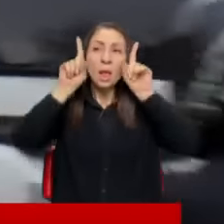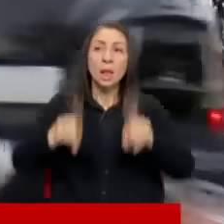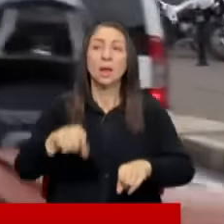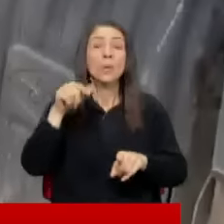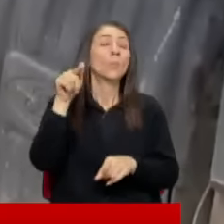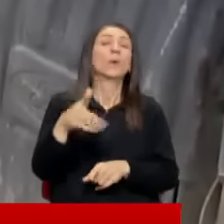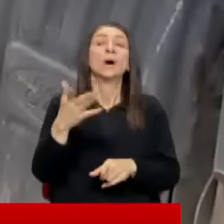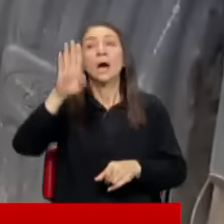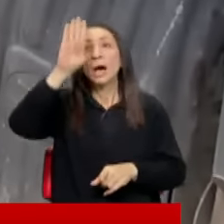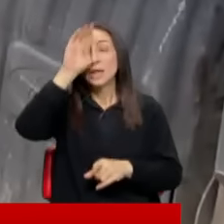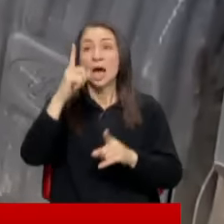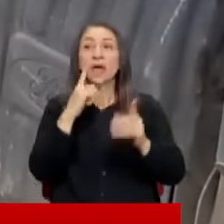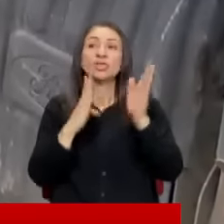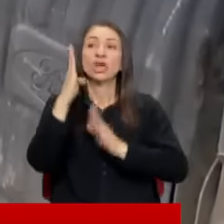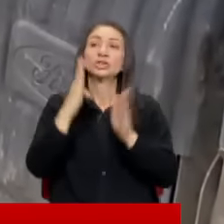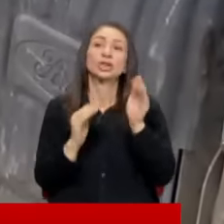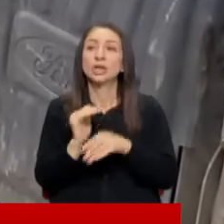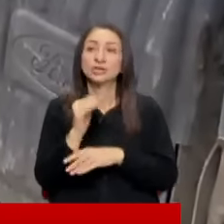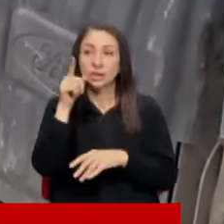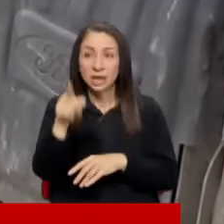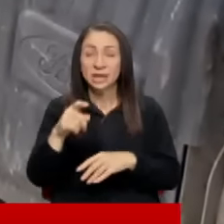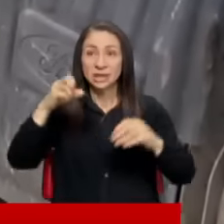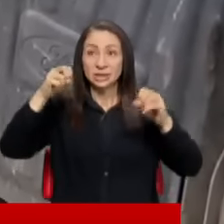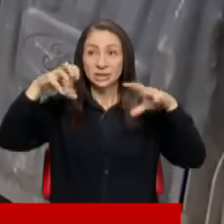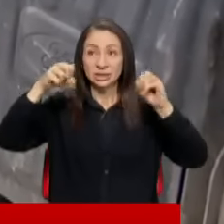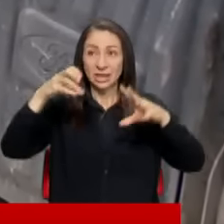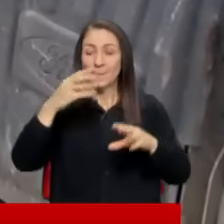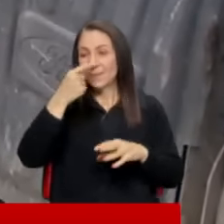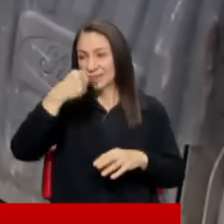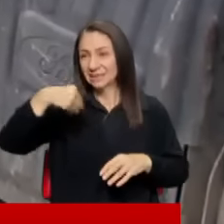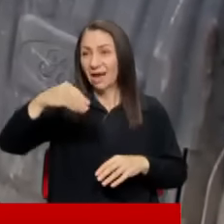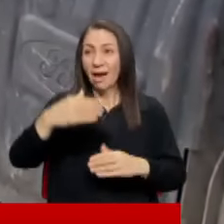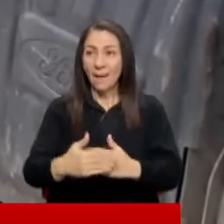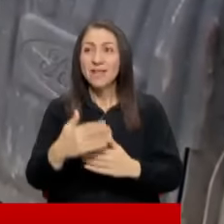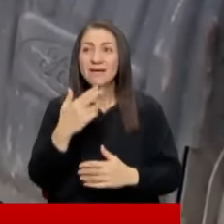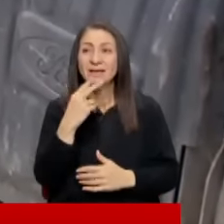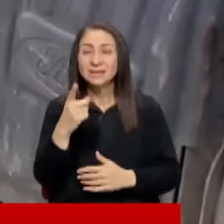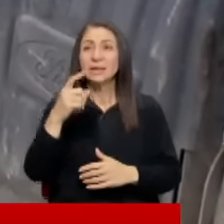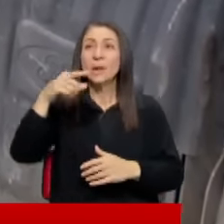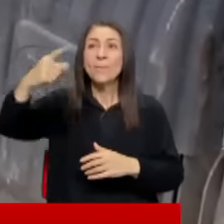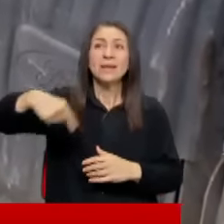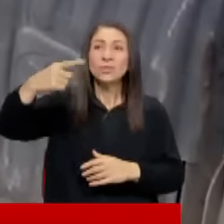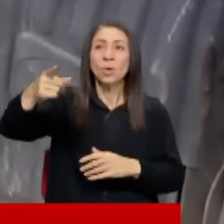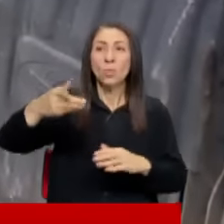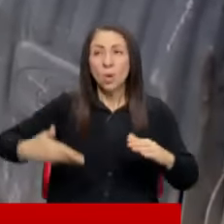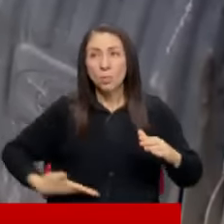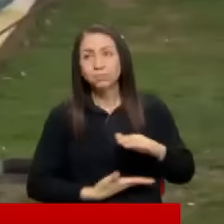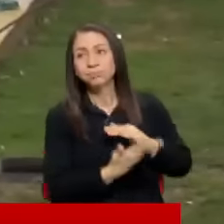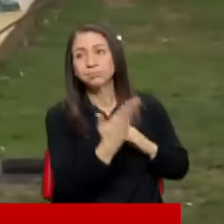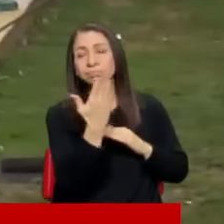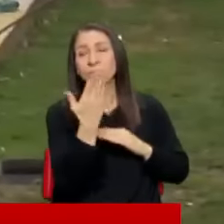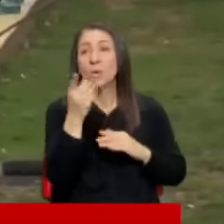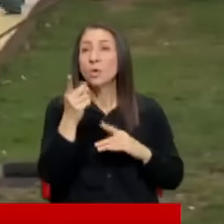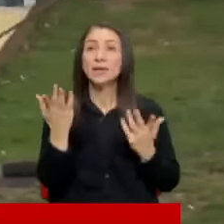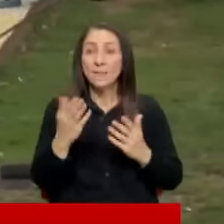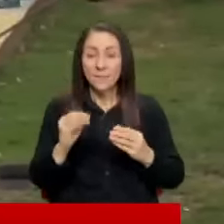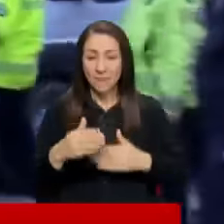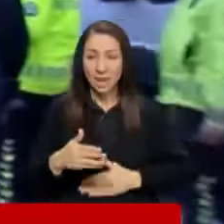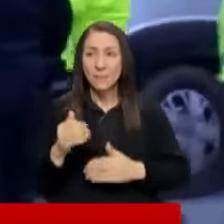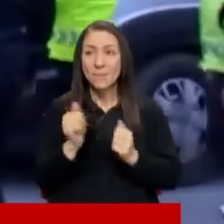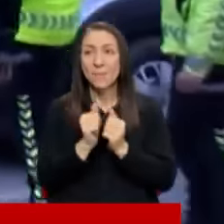kez İstanbul Ataşehir'de yaşandı facia. Işıklarda mendil satan hamile kadın beton mikserinin altında kaldı. O da